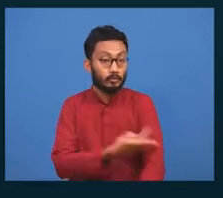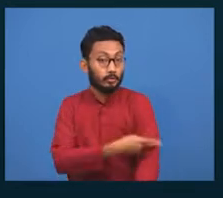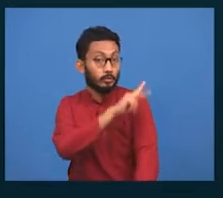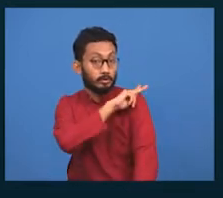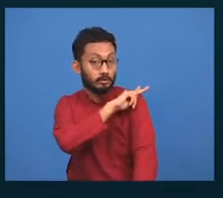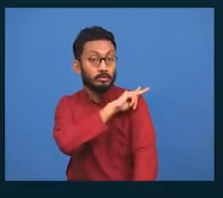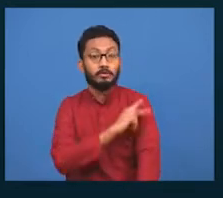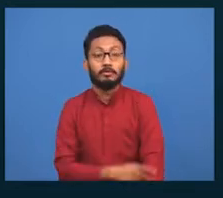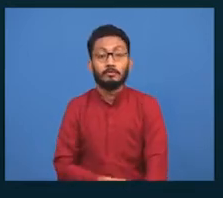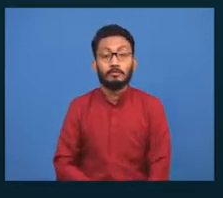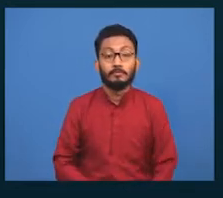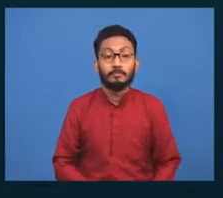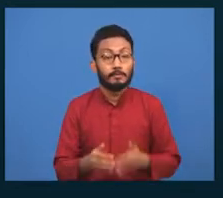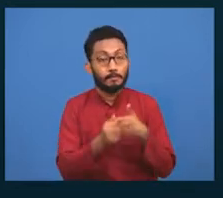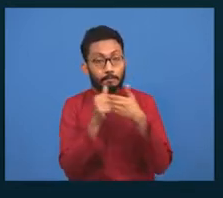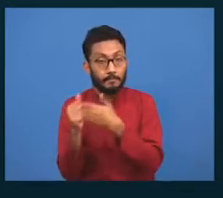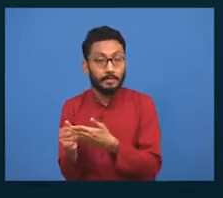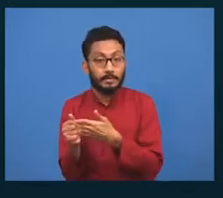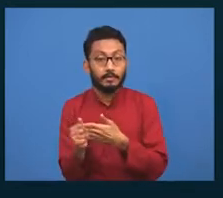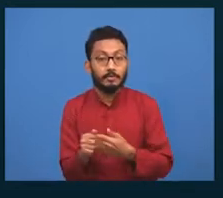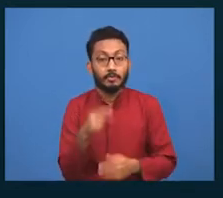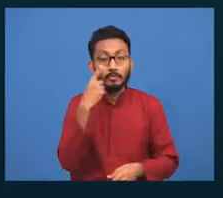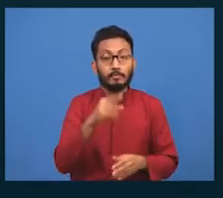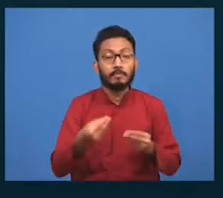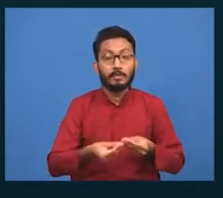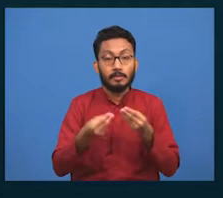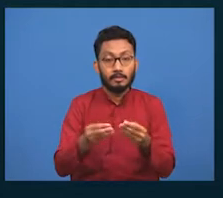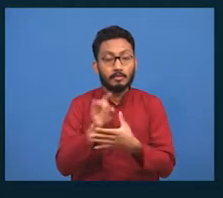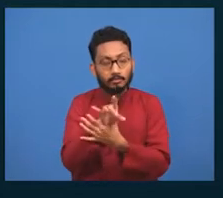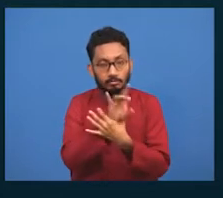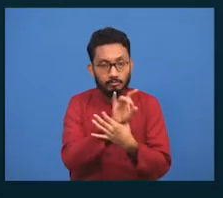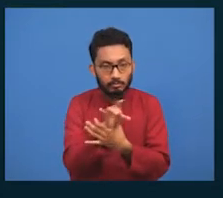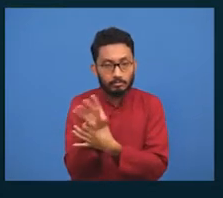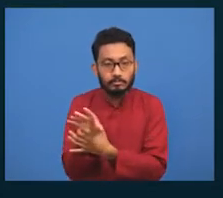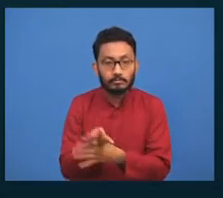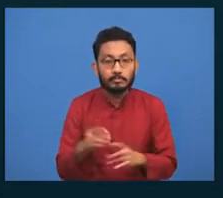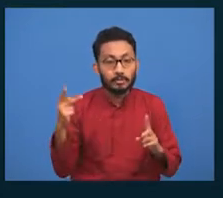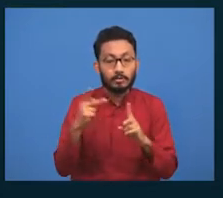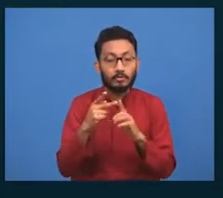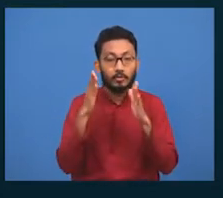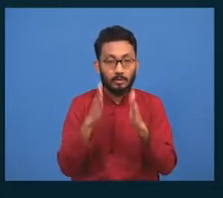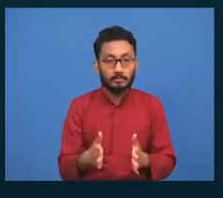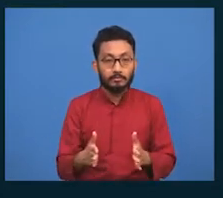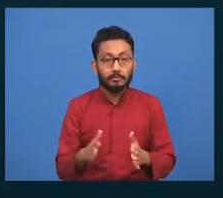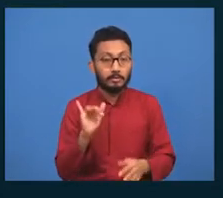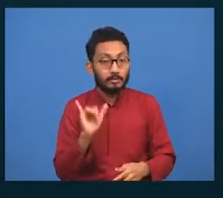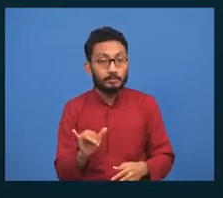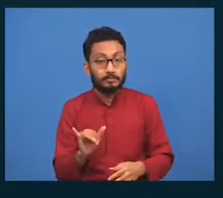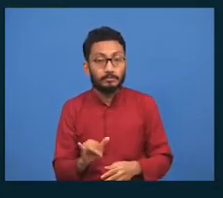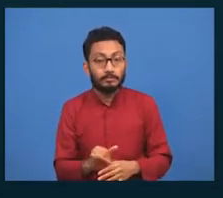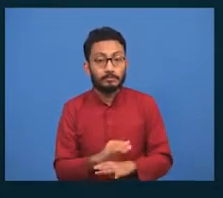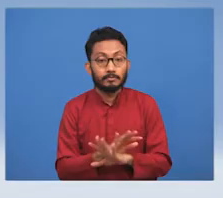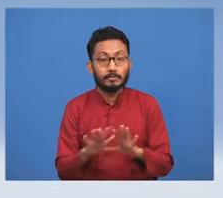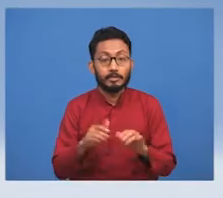komuniti setempat untuk memberi nasihat dan amaran kepada penduduk di bawah